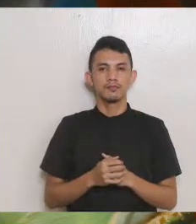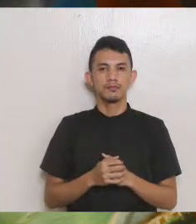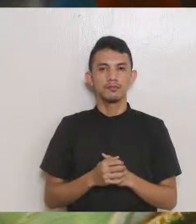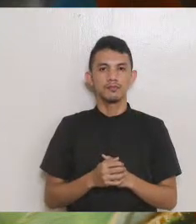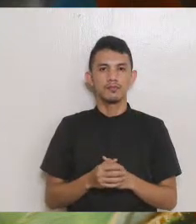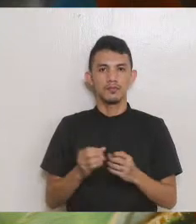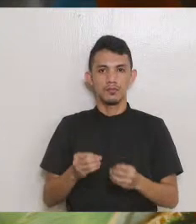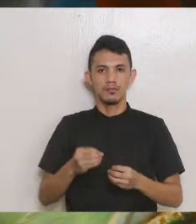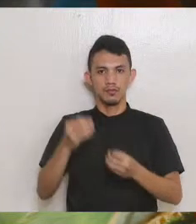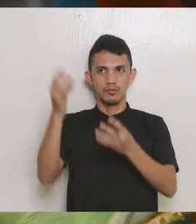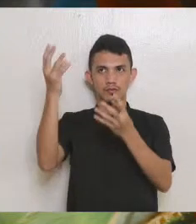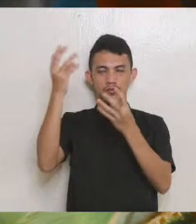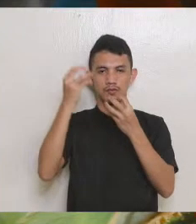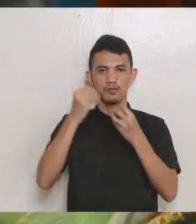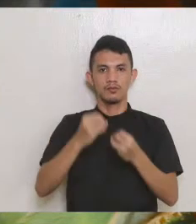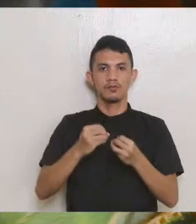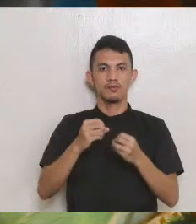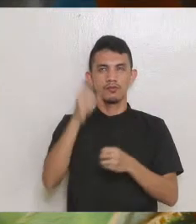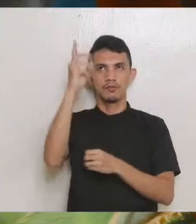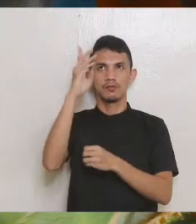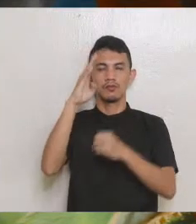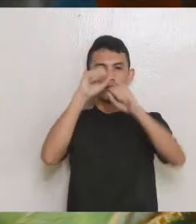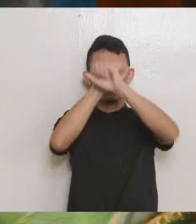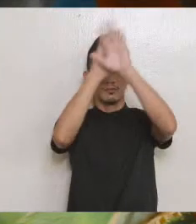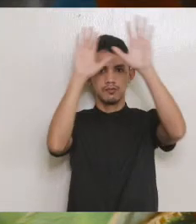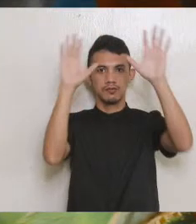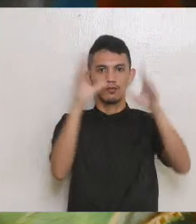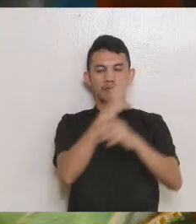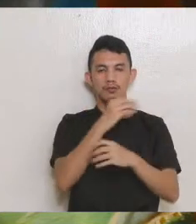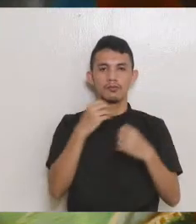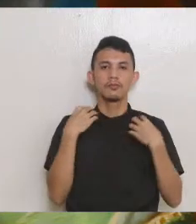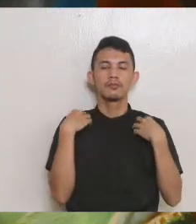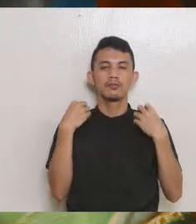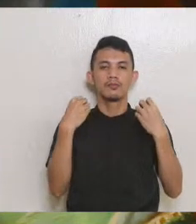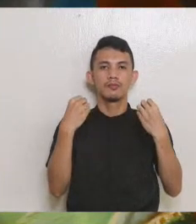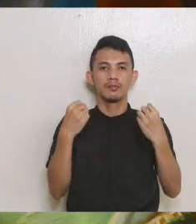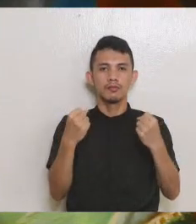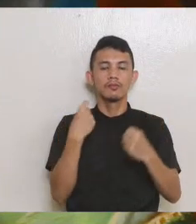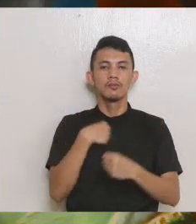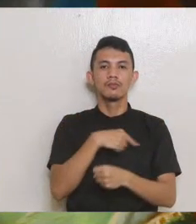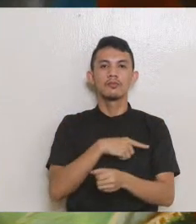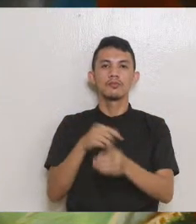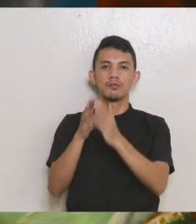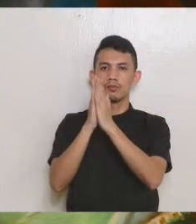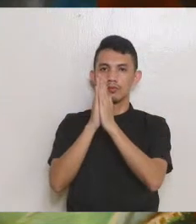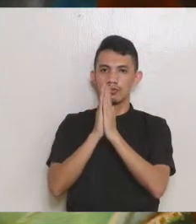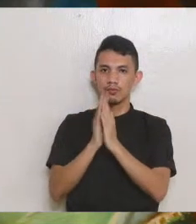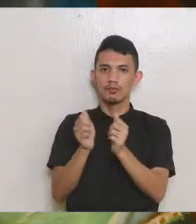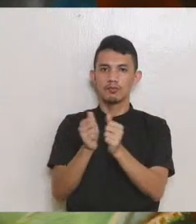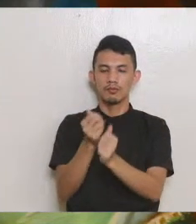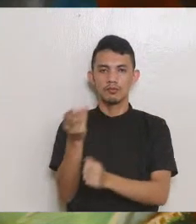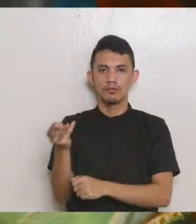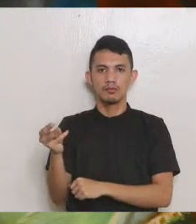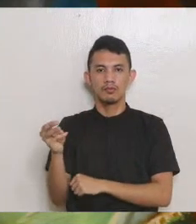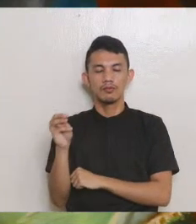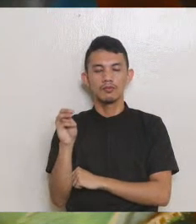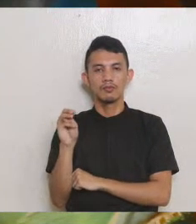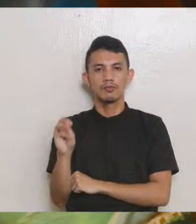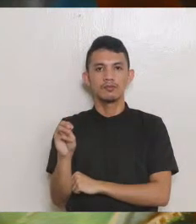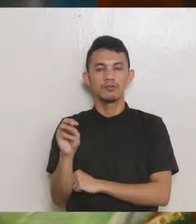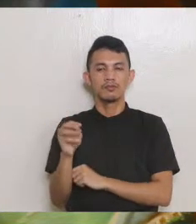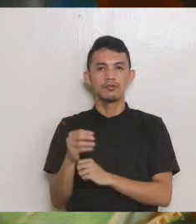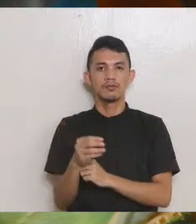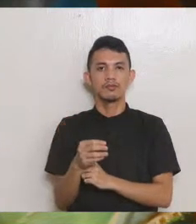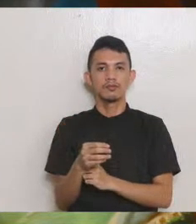unta sila sa imong Diyosnong lamdag ug kusog. Nangalyupo sab kami kanila nga nahiagom sa maong